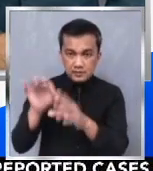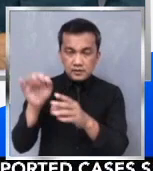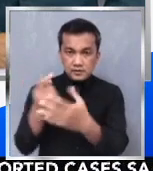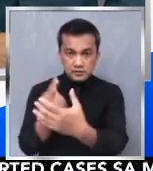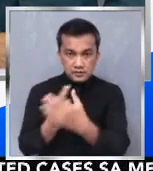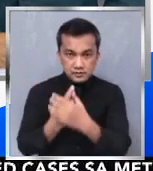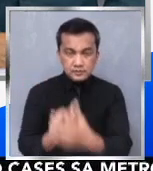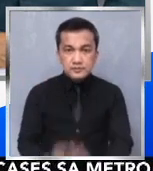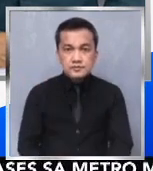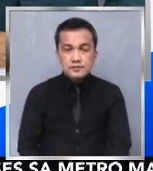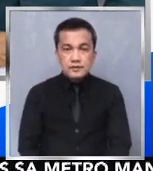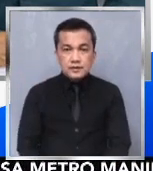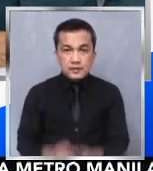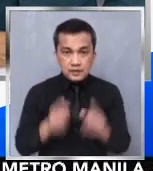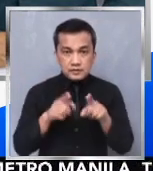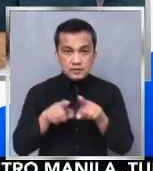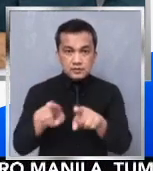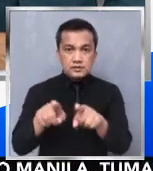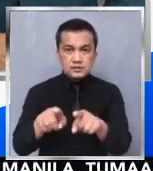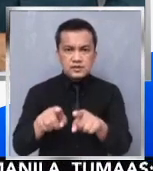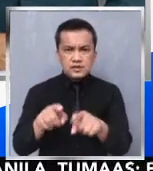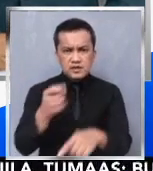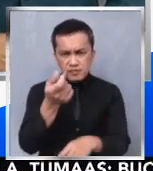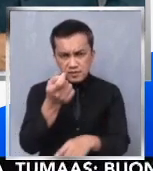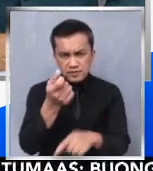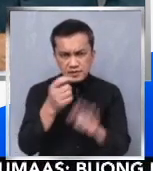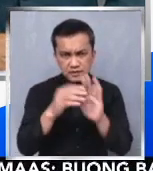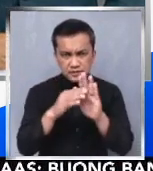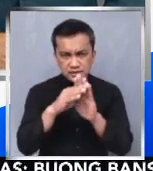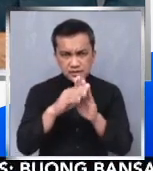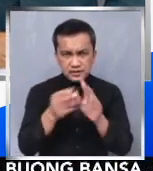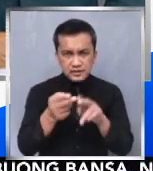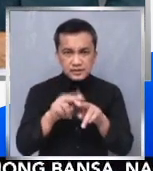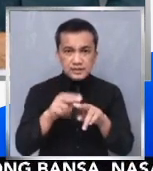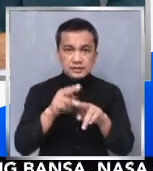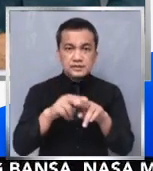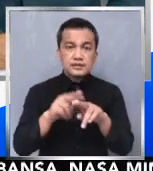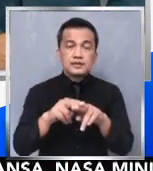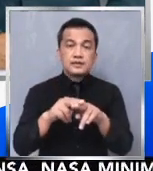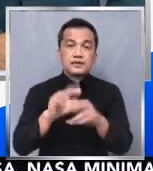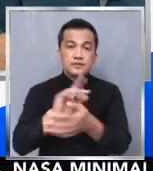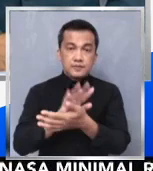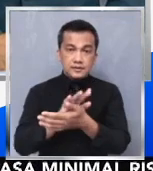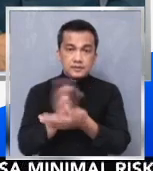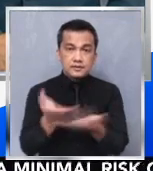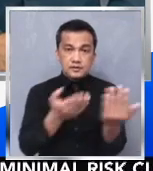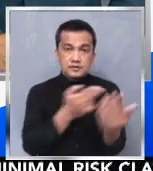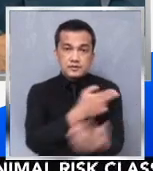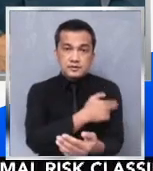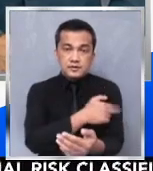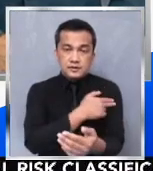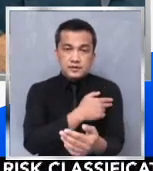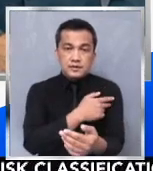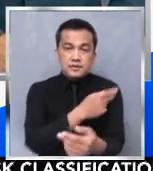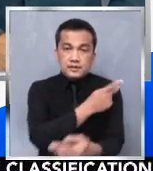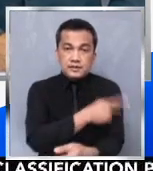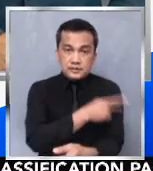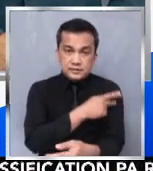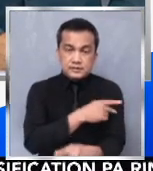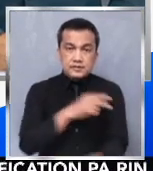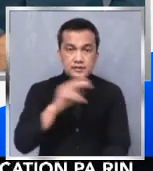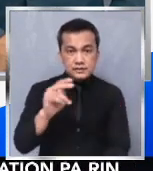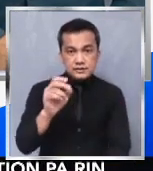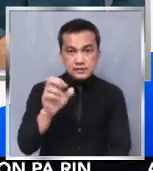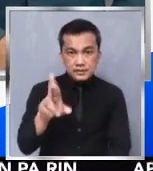ang bahagyaring pagtaas sa mga nadadagdag na kaso ng COVID at mga na-ospital na COVID patients sa Metro Manila. Pero sabi ng grupong